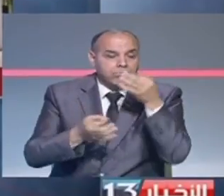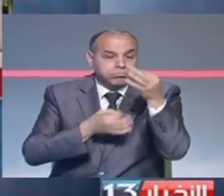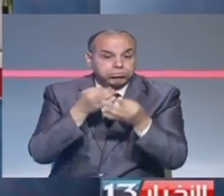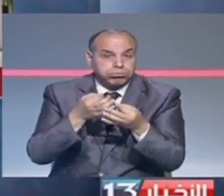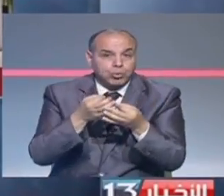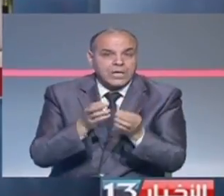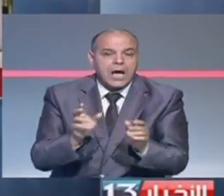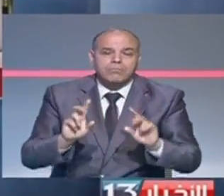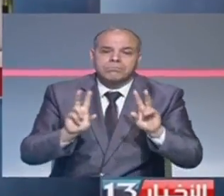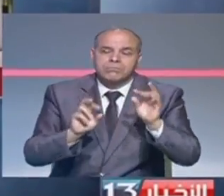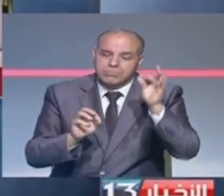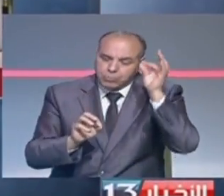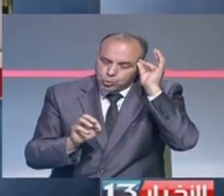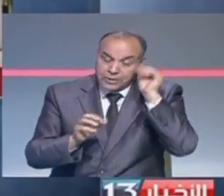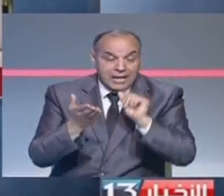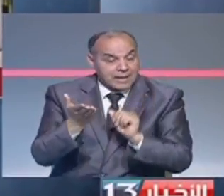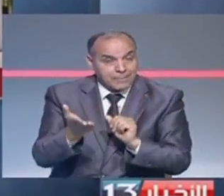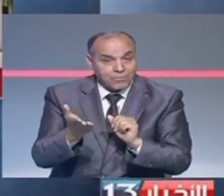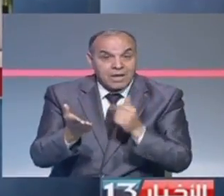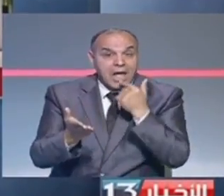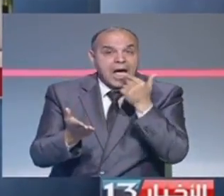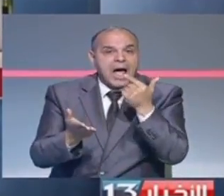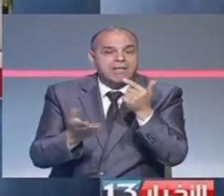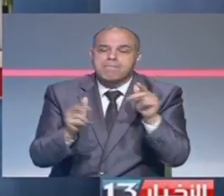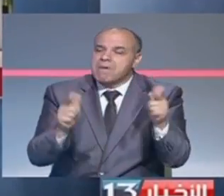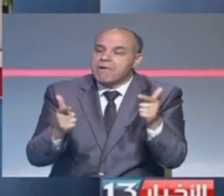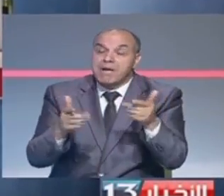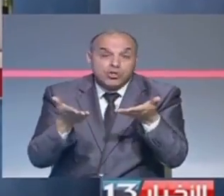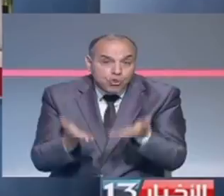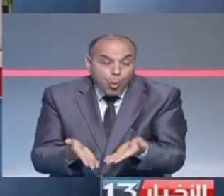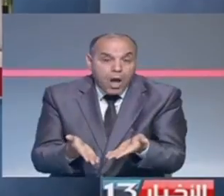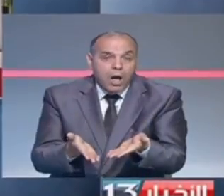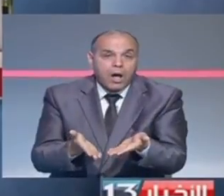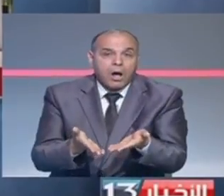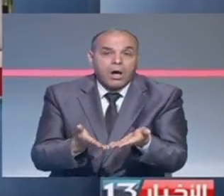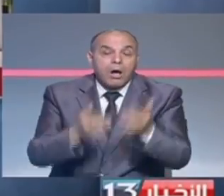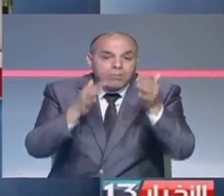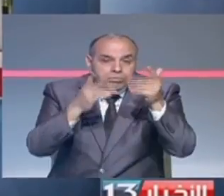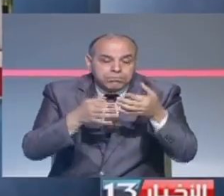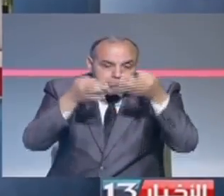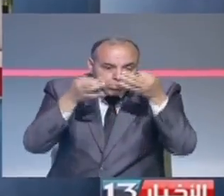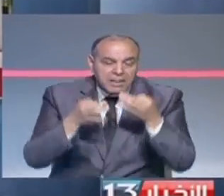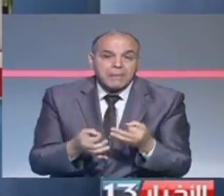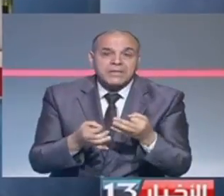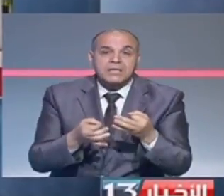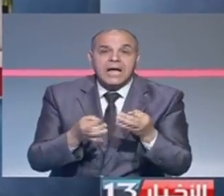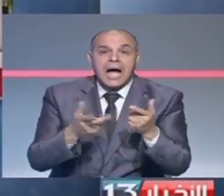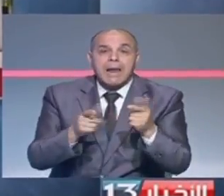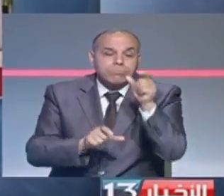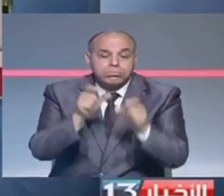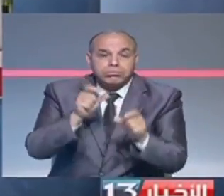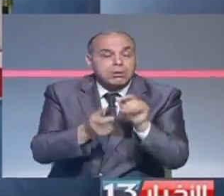لوكاله تونس افريقيا للانباء انه لا توجد الى حد الساعه احصائيات دقيقه حول عدد